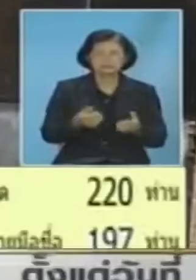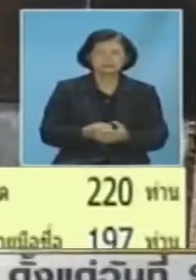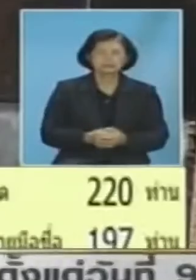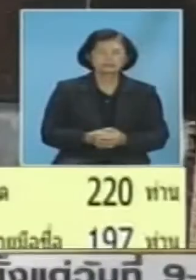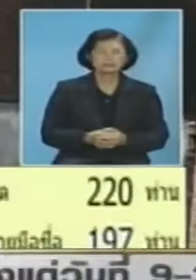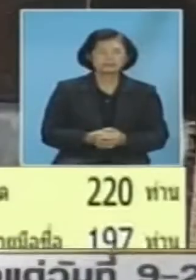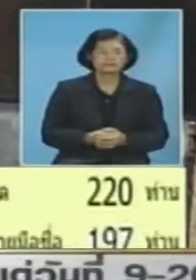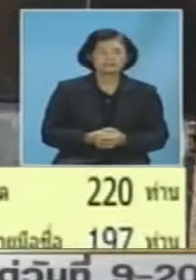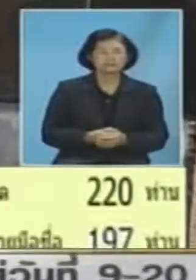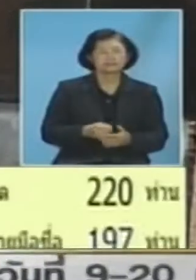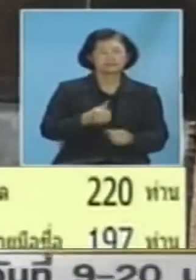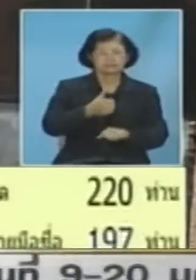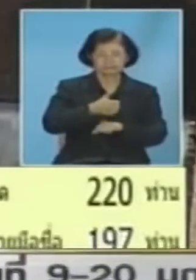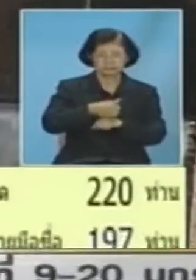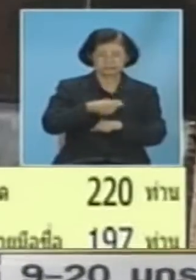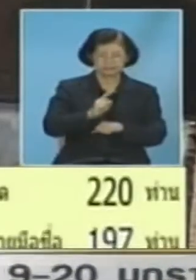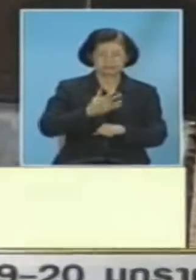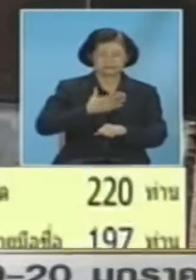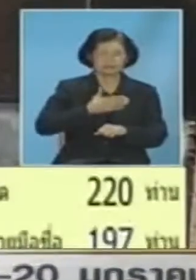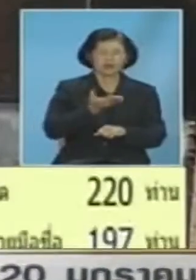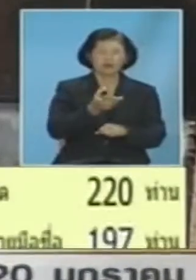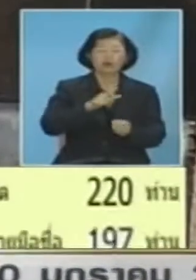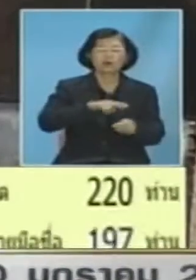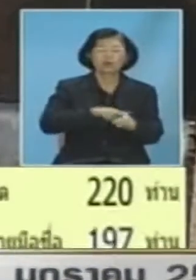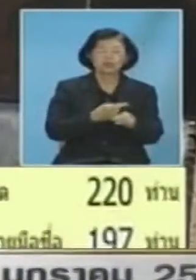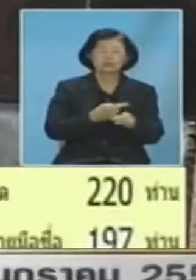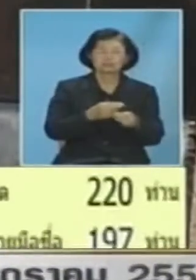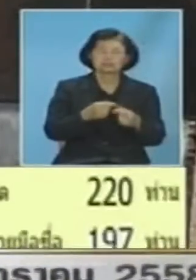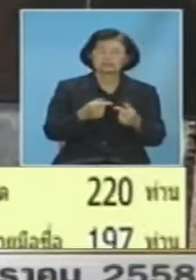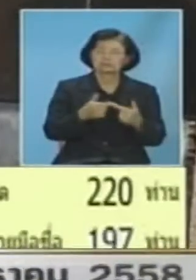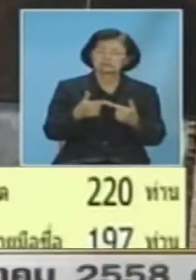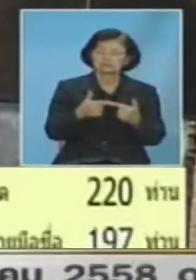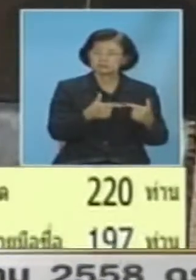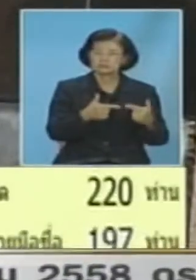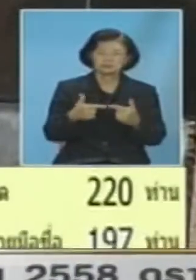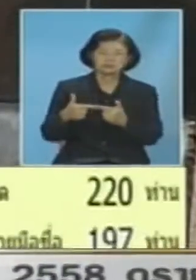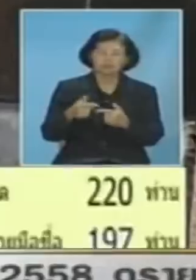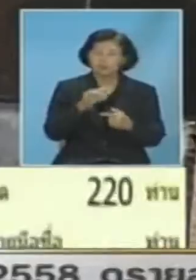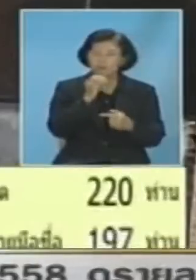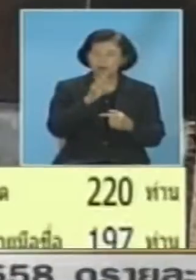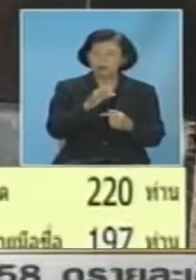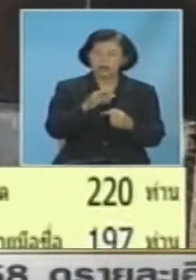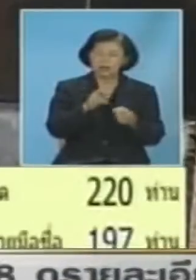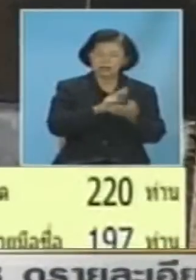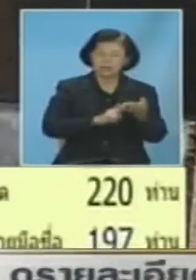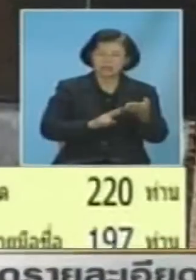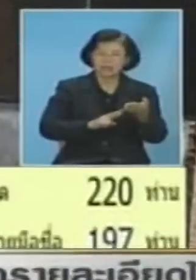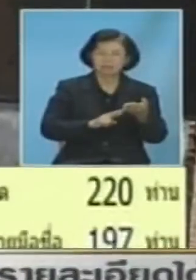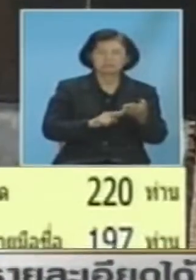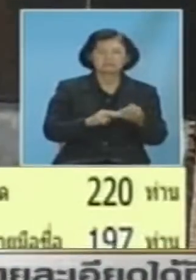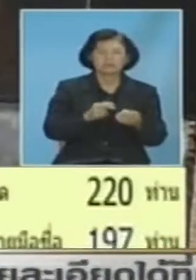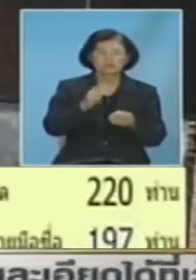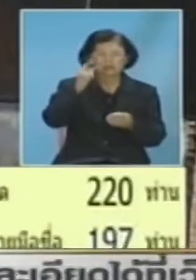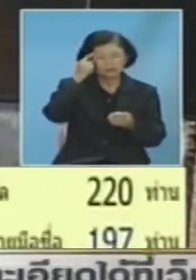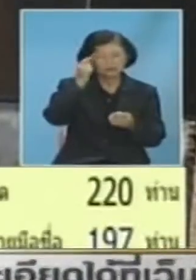ท่านประธานค่ะดิฉันขอเริ่มด้วยการโต้แย้งว่ารายงานและสำนวนพร้อมความเห็นของคณะก